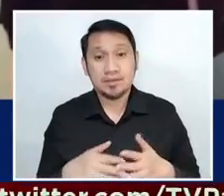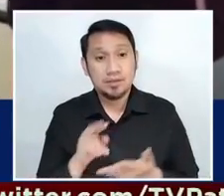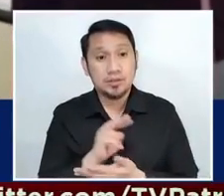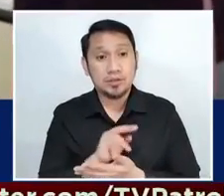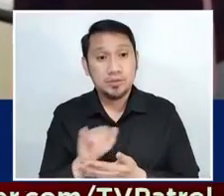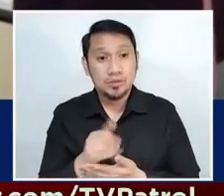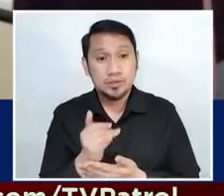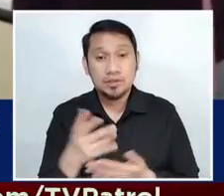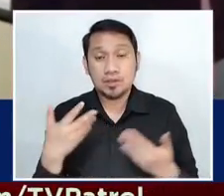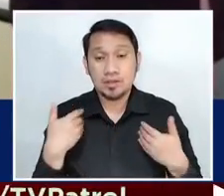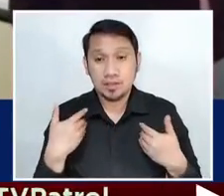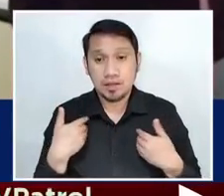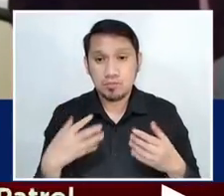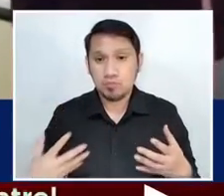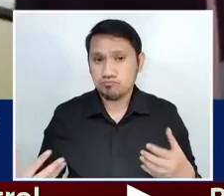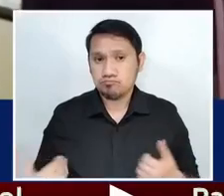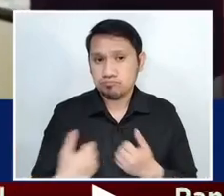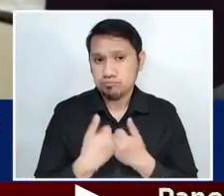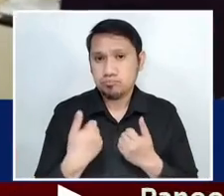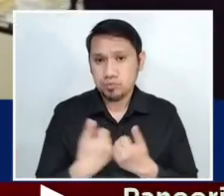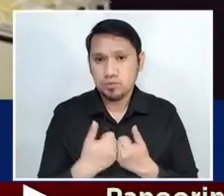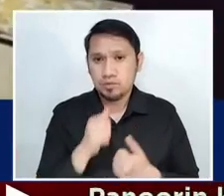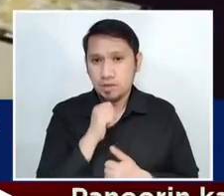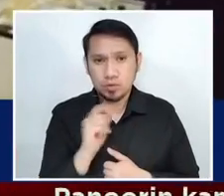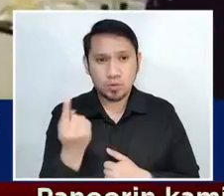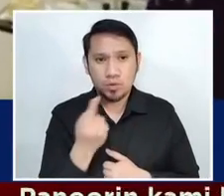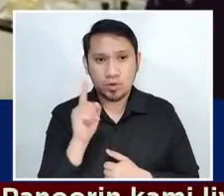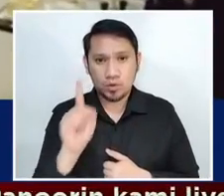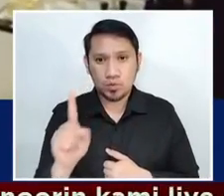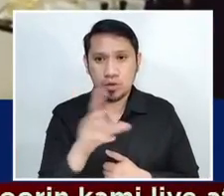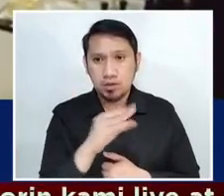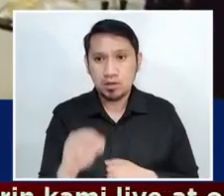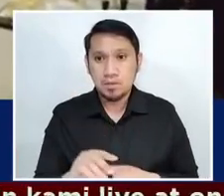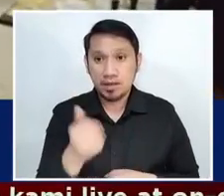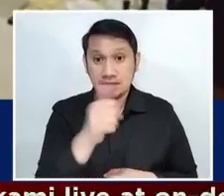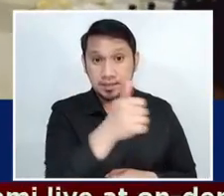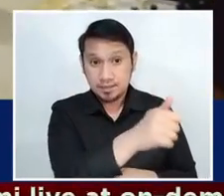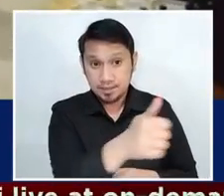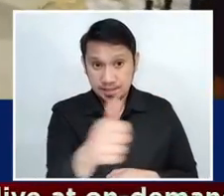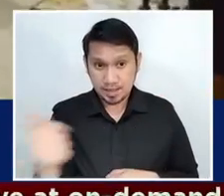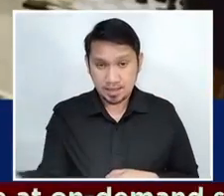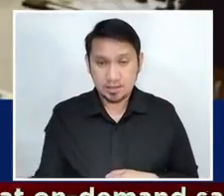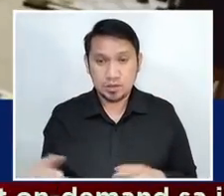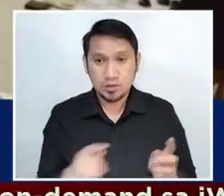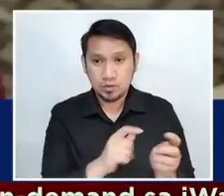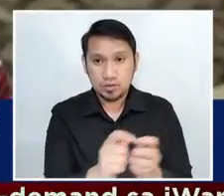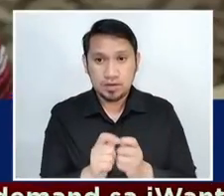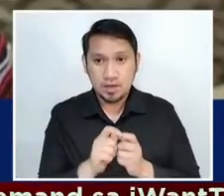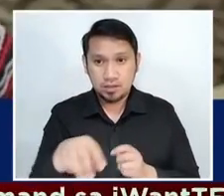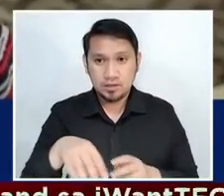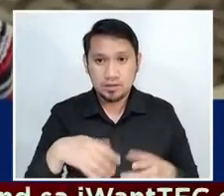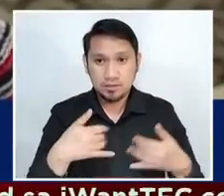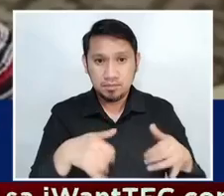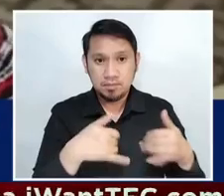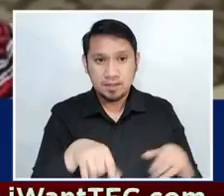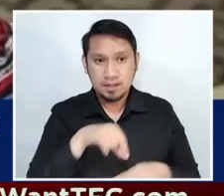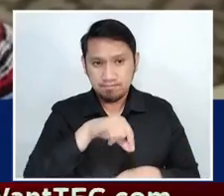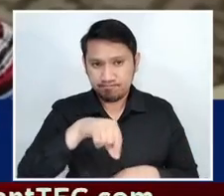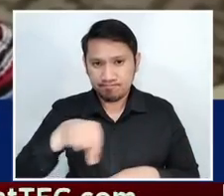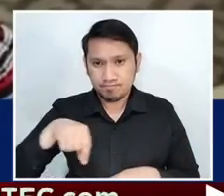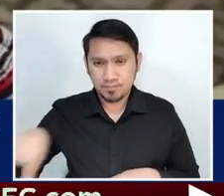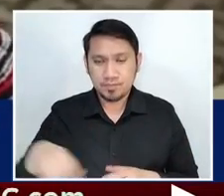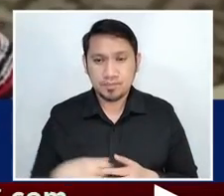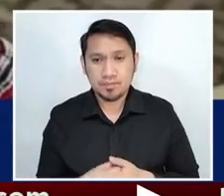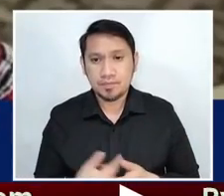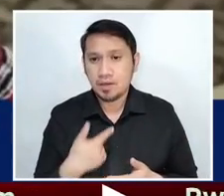buong tapang niyang kinalaban ang hindi lang isa, kundi 10 opponents sabay-sabay pa. Used to be like, when I started